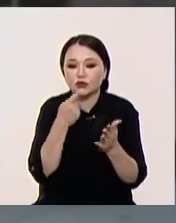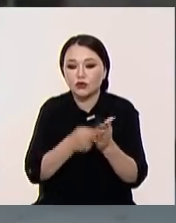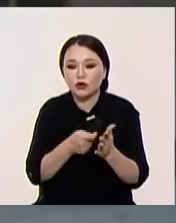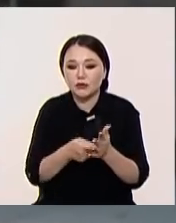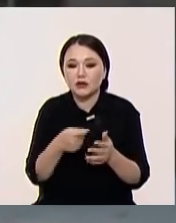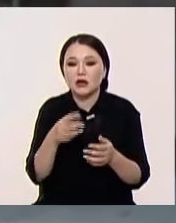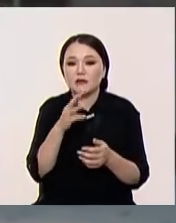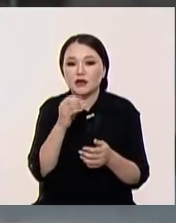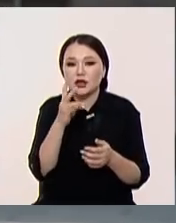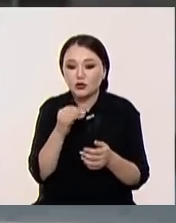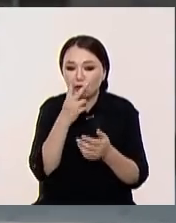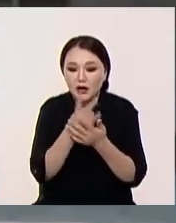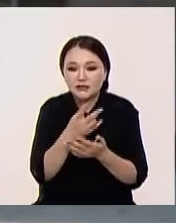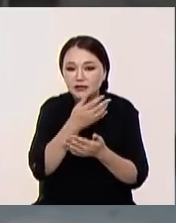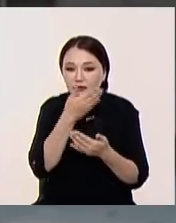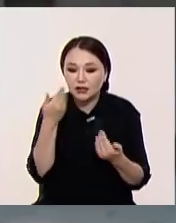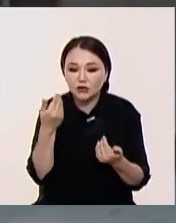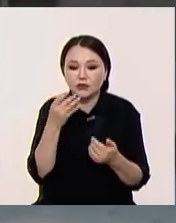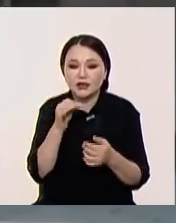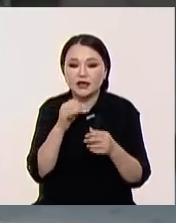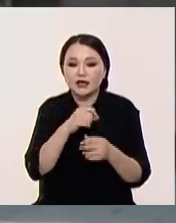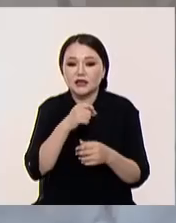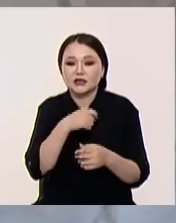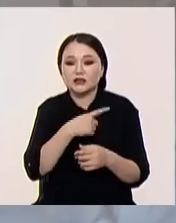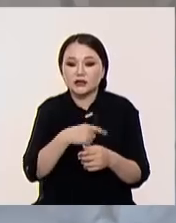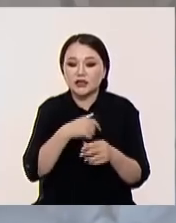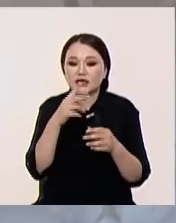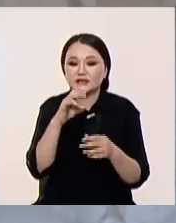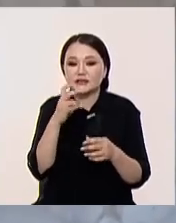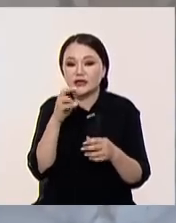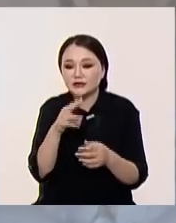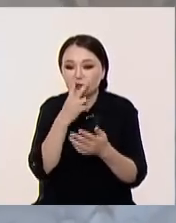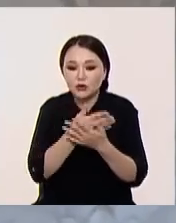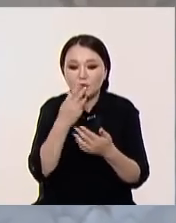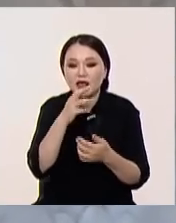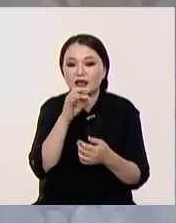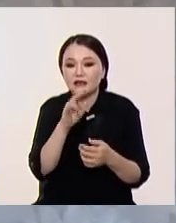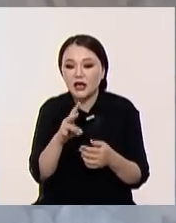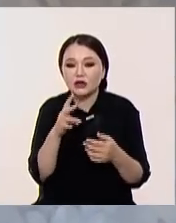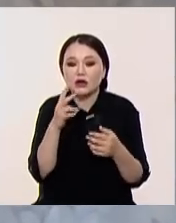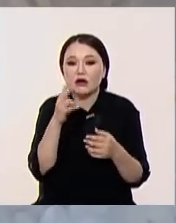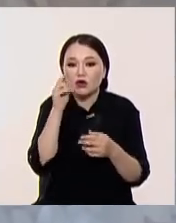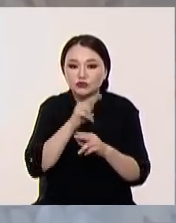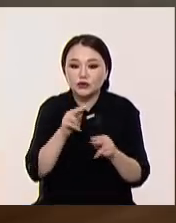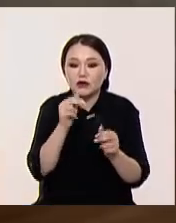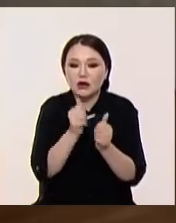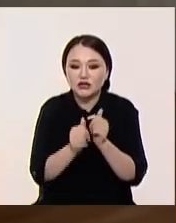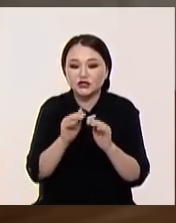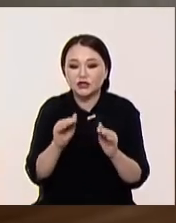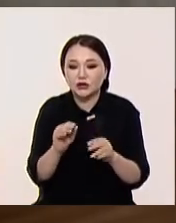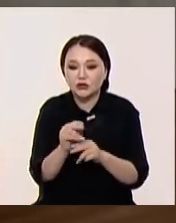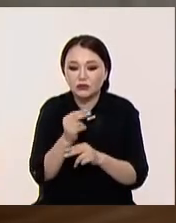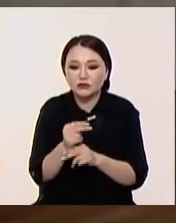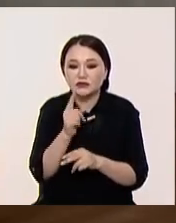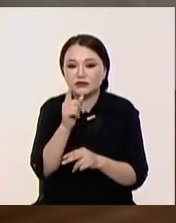Не меню көрсөтүп бере алган жок маган, не лицензия көрсөтүп берген жок. Ата-аналардын сөзүнчө Меридиан окуу орталыгы ар баланы мектепке